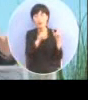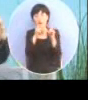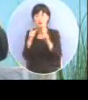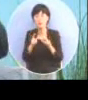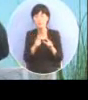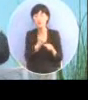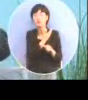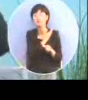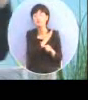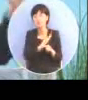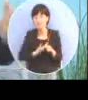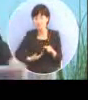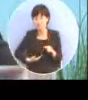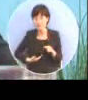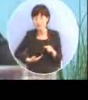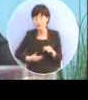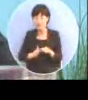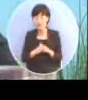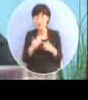Trời.